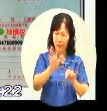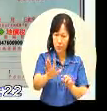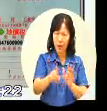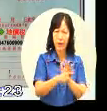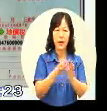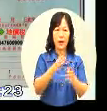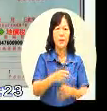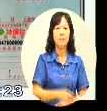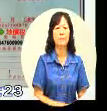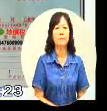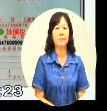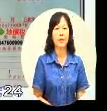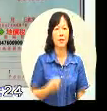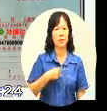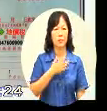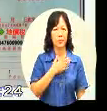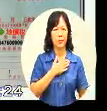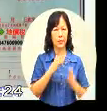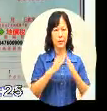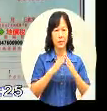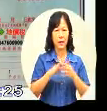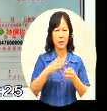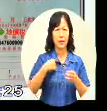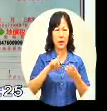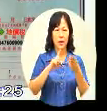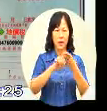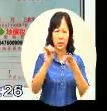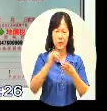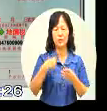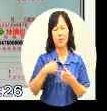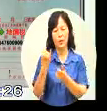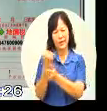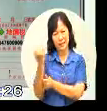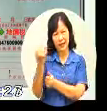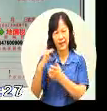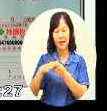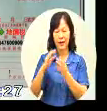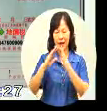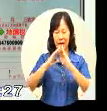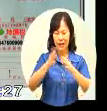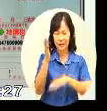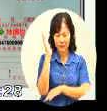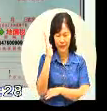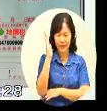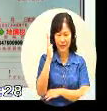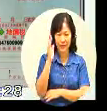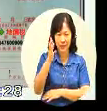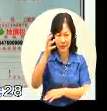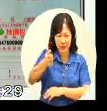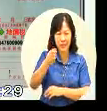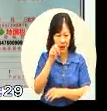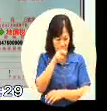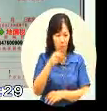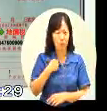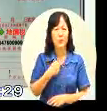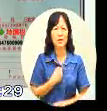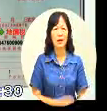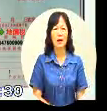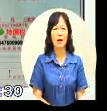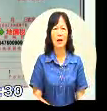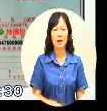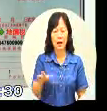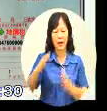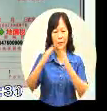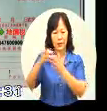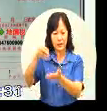街315号。我家这个王淑玲呢是我太太，这市长也认识、哦、名房子是登记